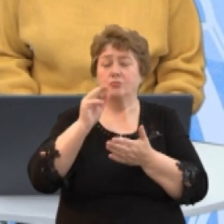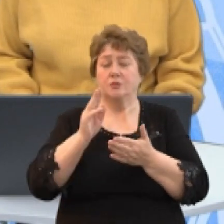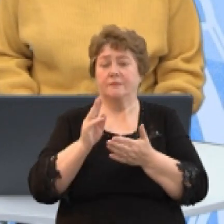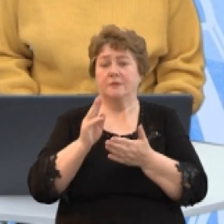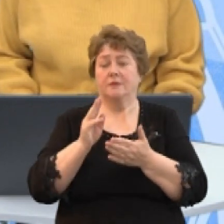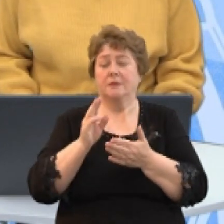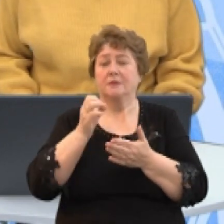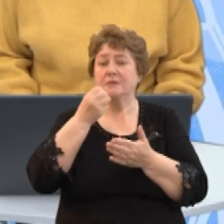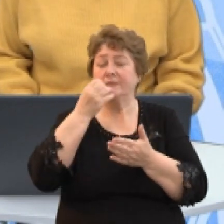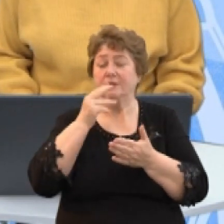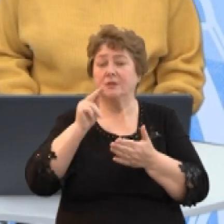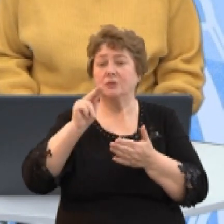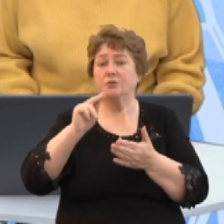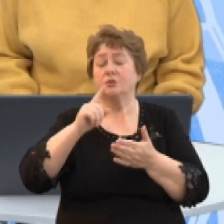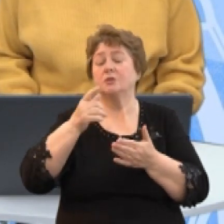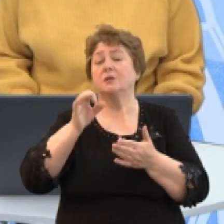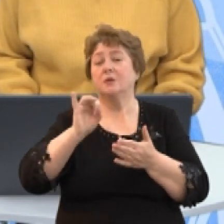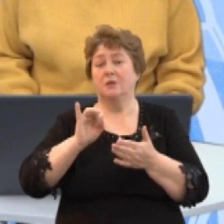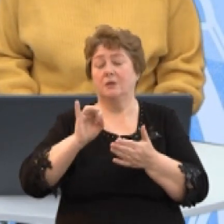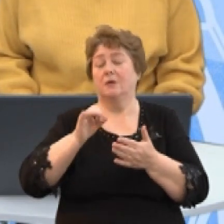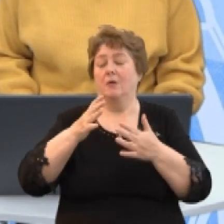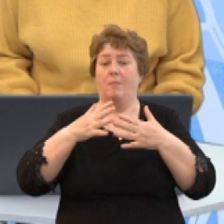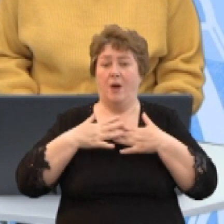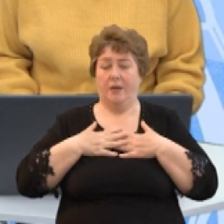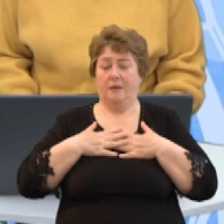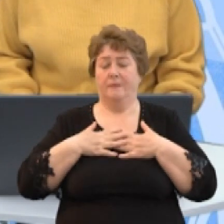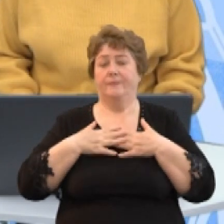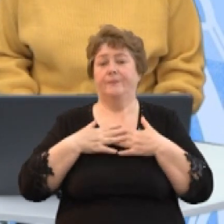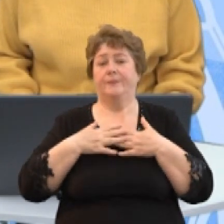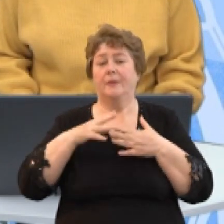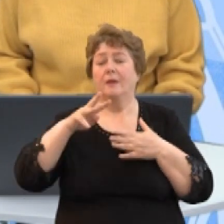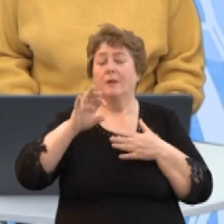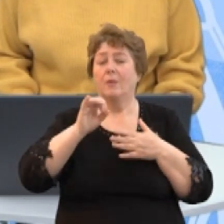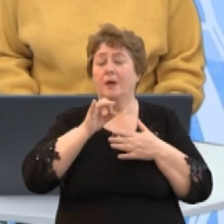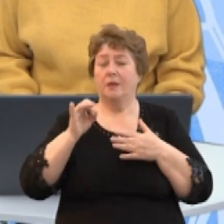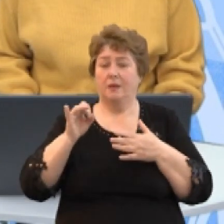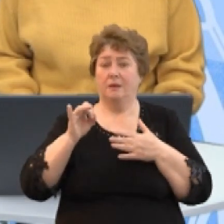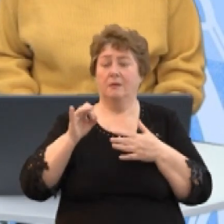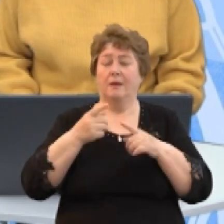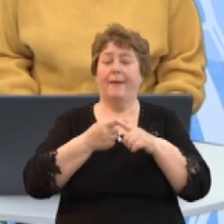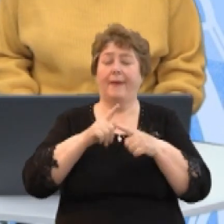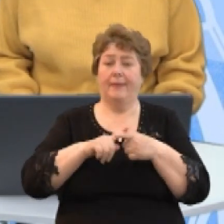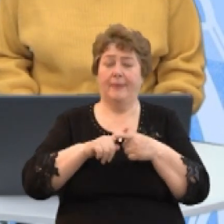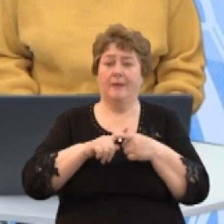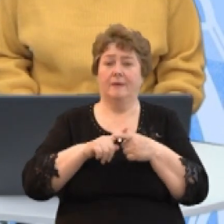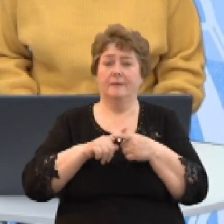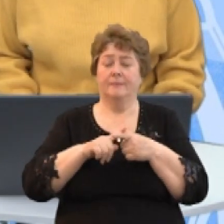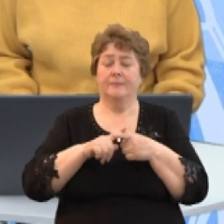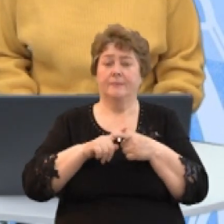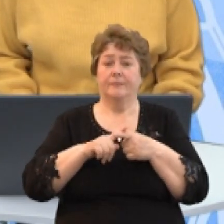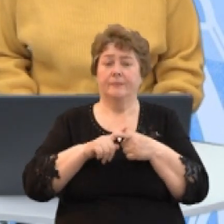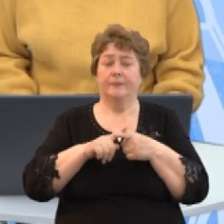цветы chi mai мои это ребята